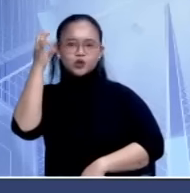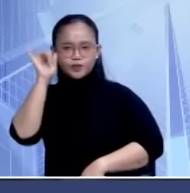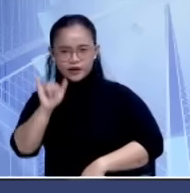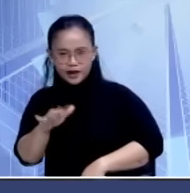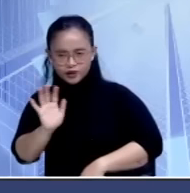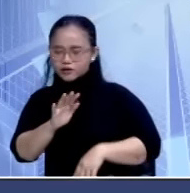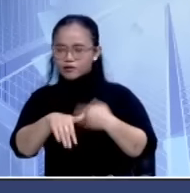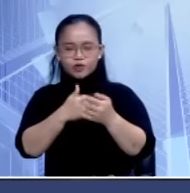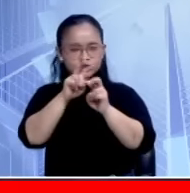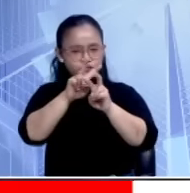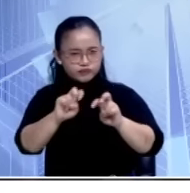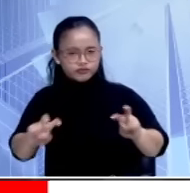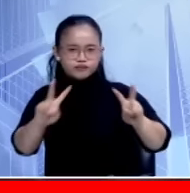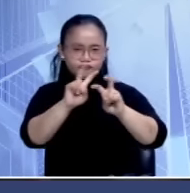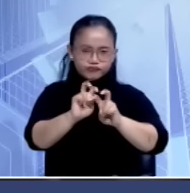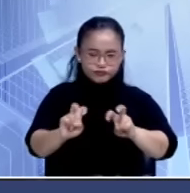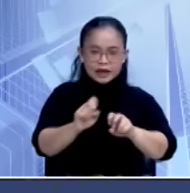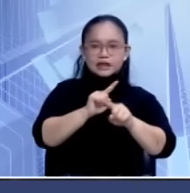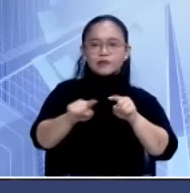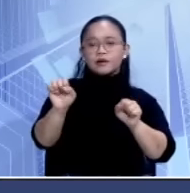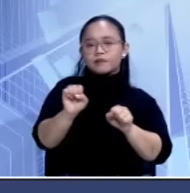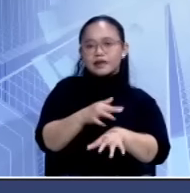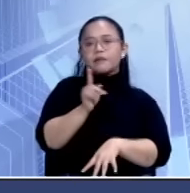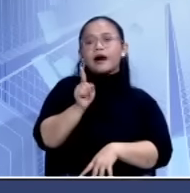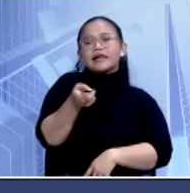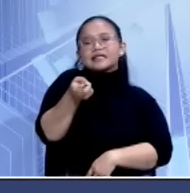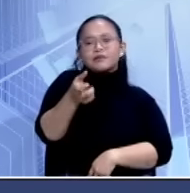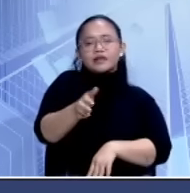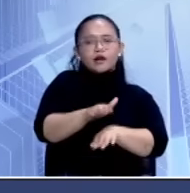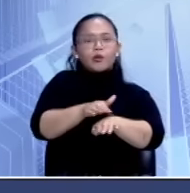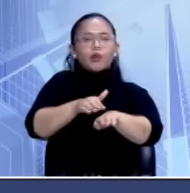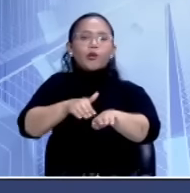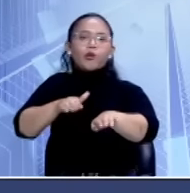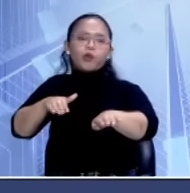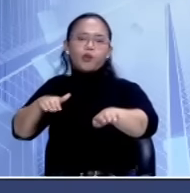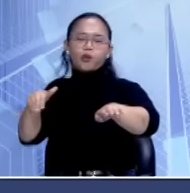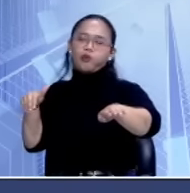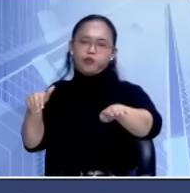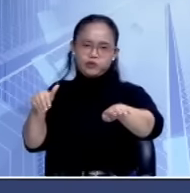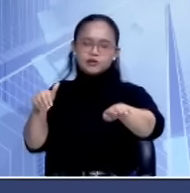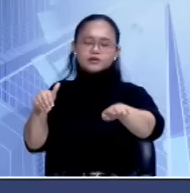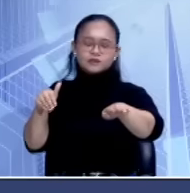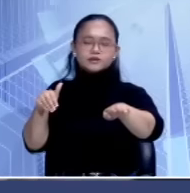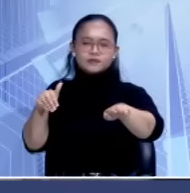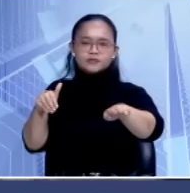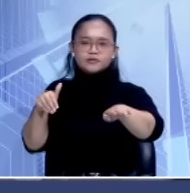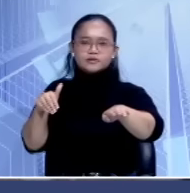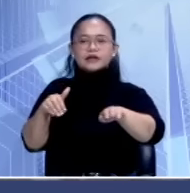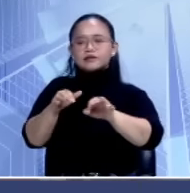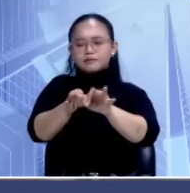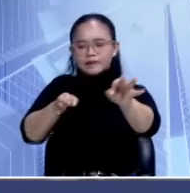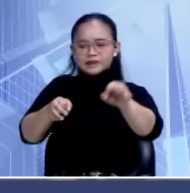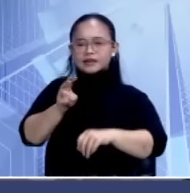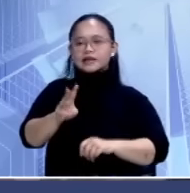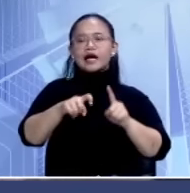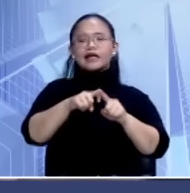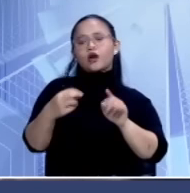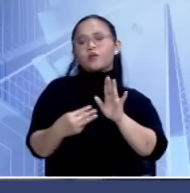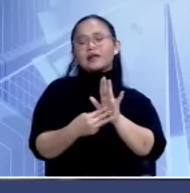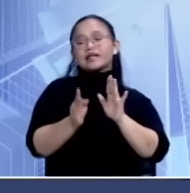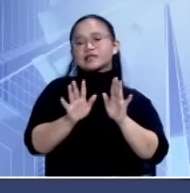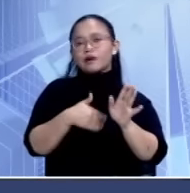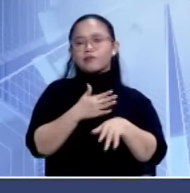penyelidikan. Akibat kecelakaan ini arus lalu lintas dari kedua arah sempat macet hingga 3 km karena